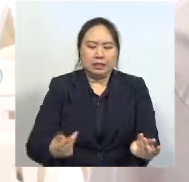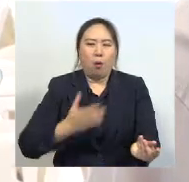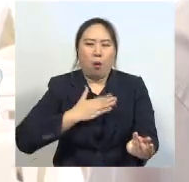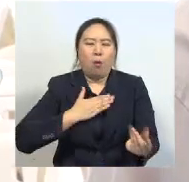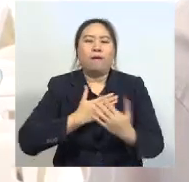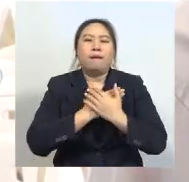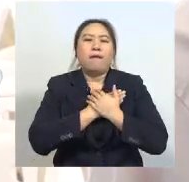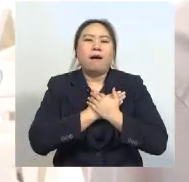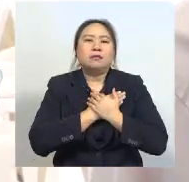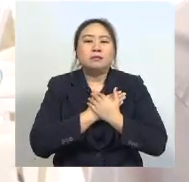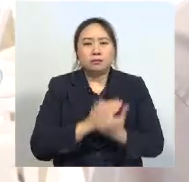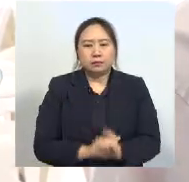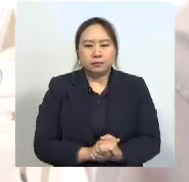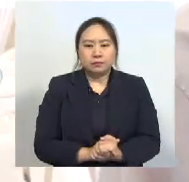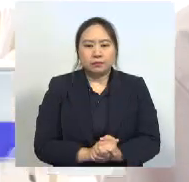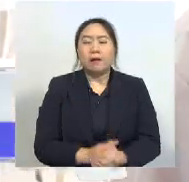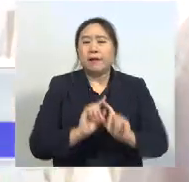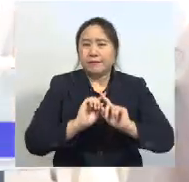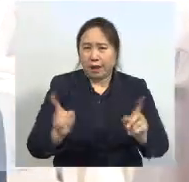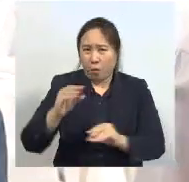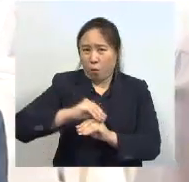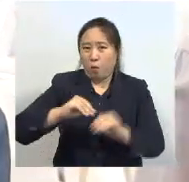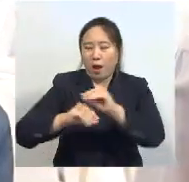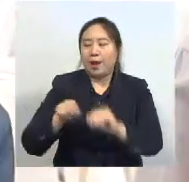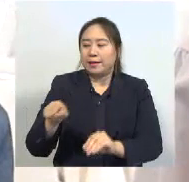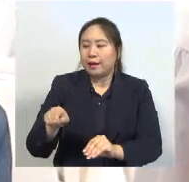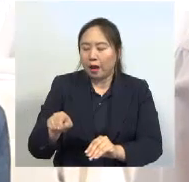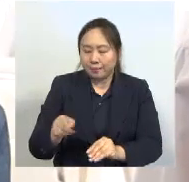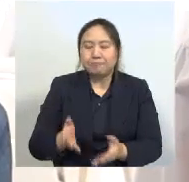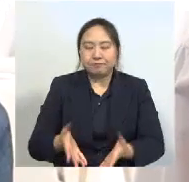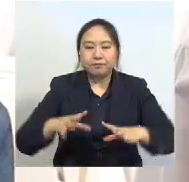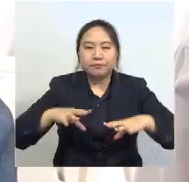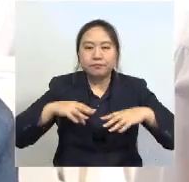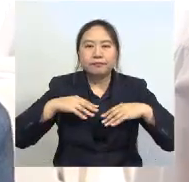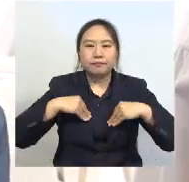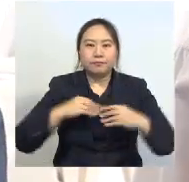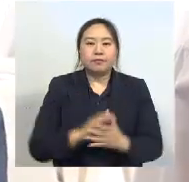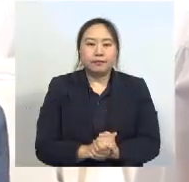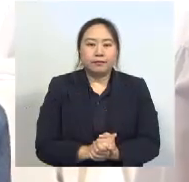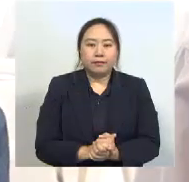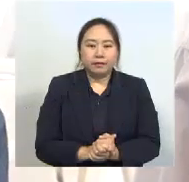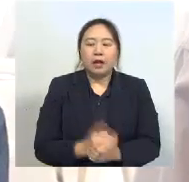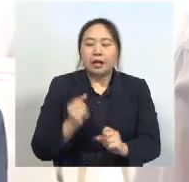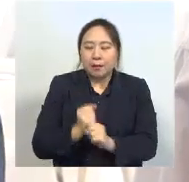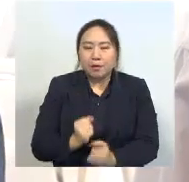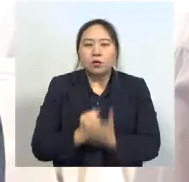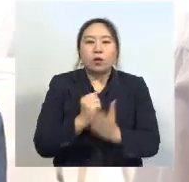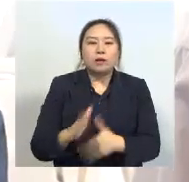ราเนี่ยแต่เมื่อโครงการนี้มาเราก็ยอมรับว่าเขาเอาสิ่งเจริญม